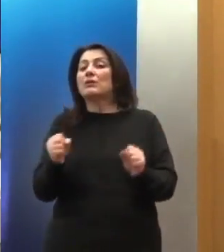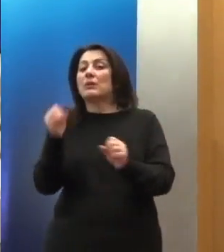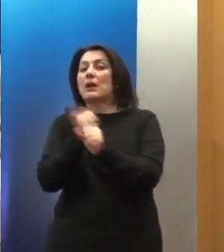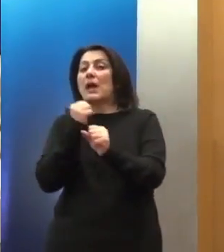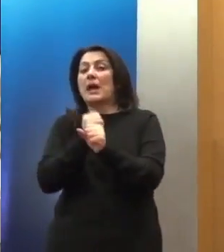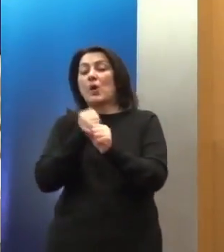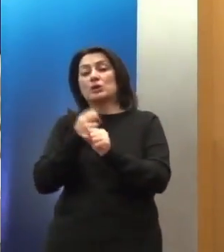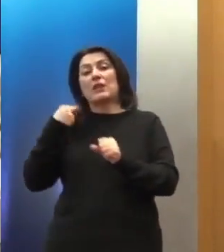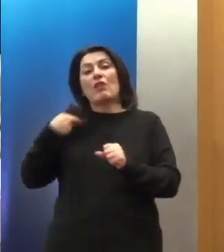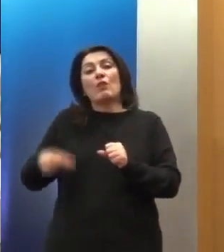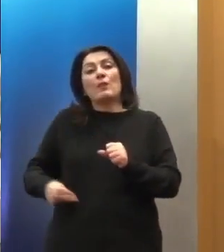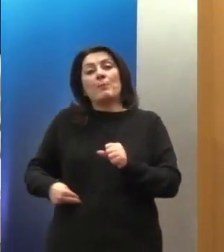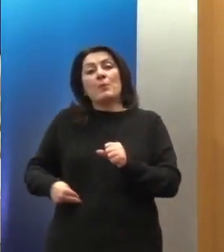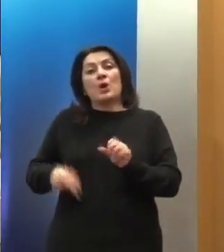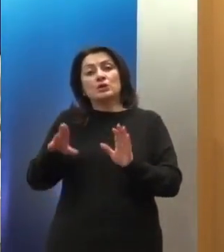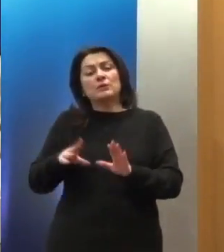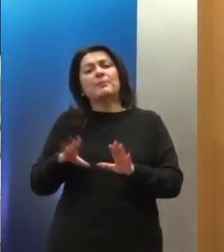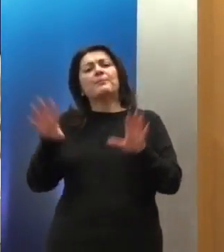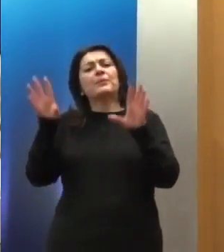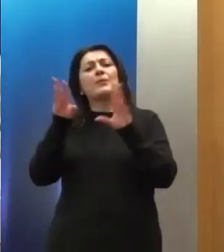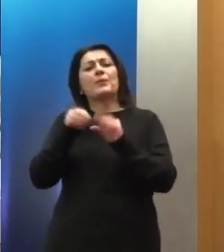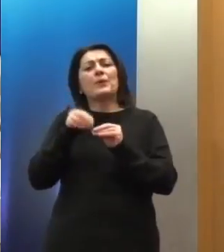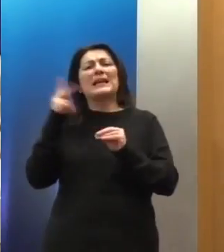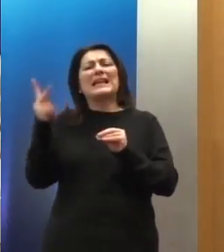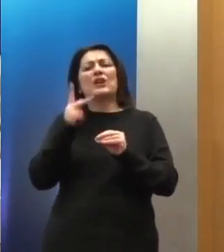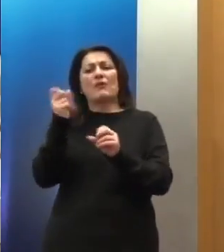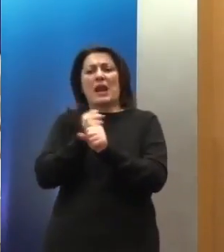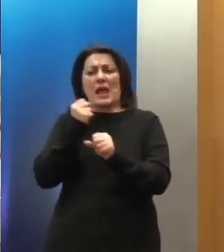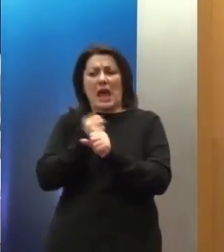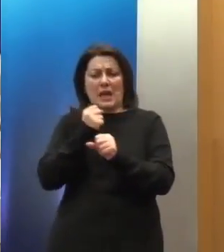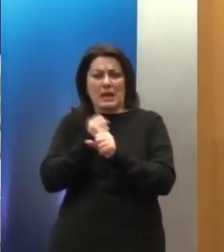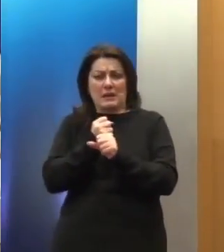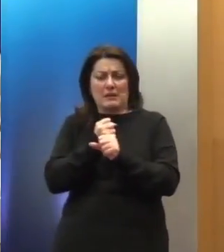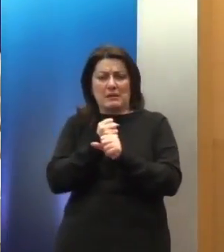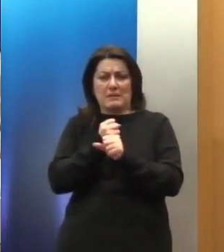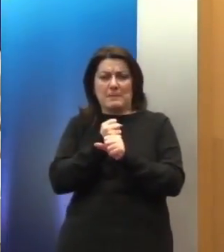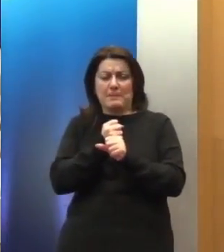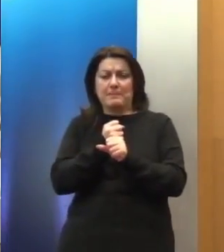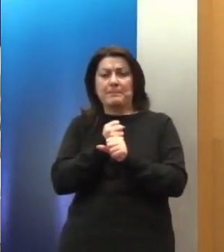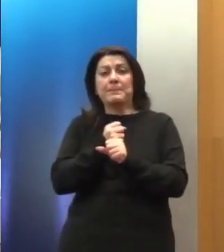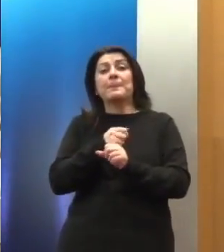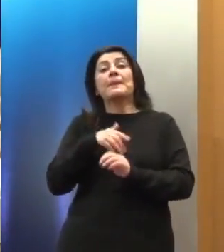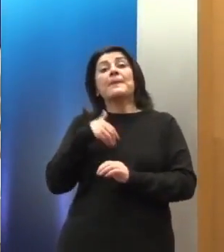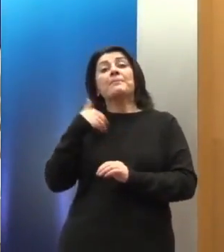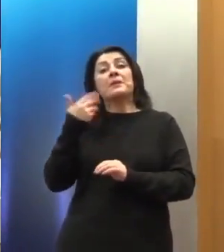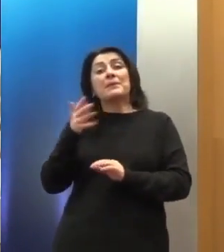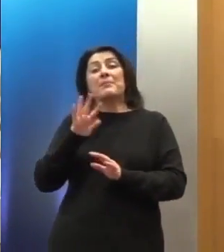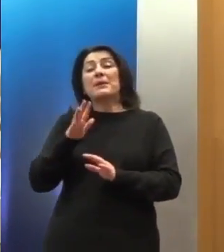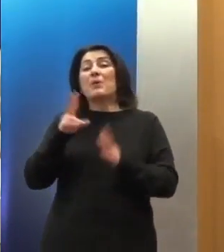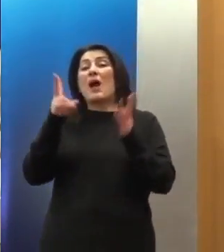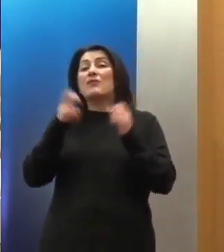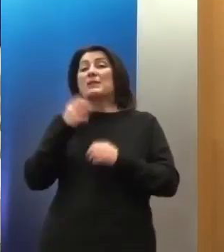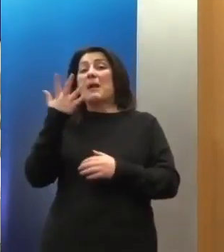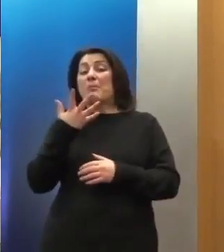το δημόσιο σε κοινοφελή έργα που θα παράγει και να αφιερώνει το 75%